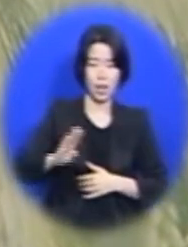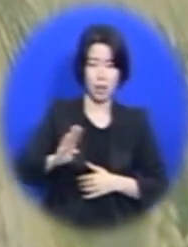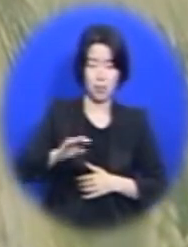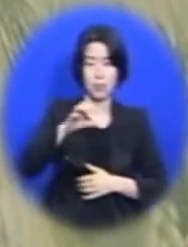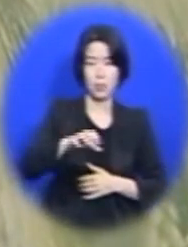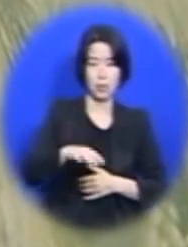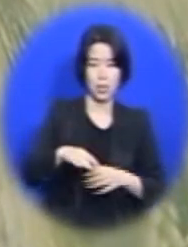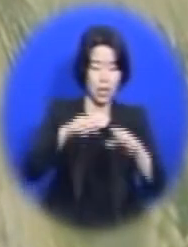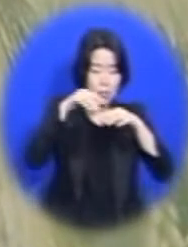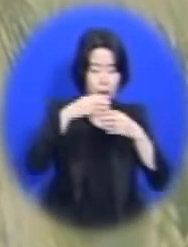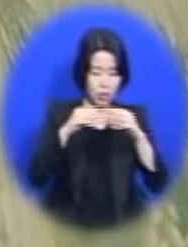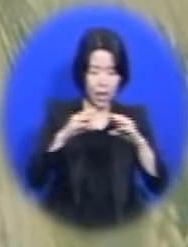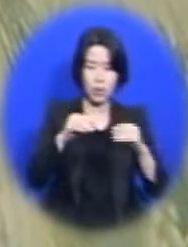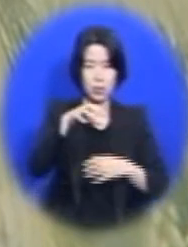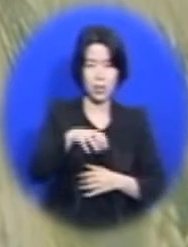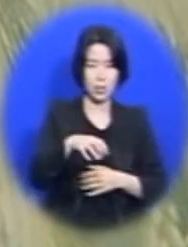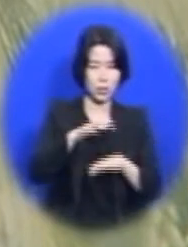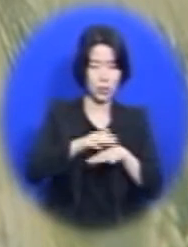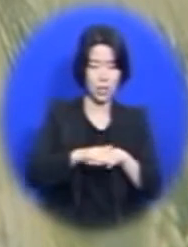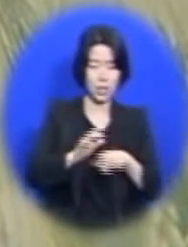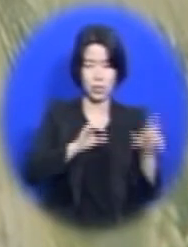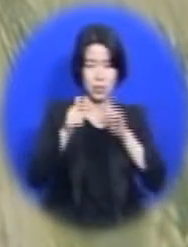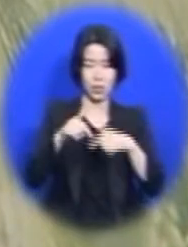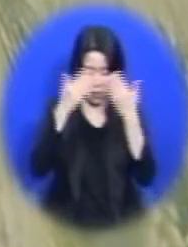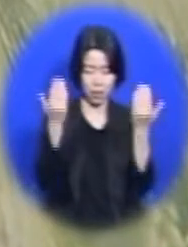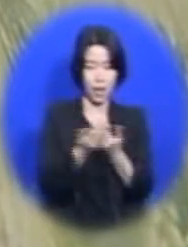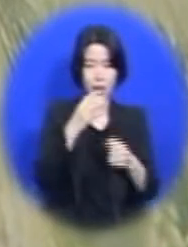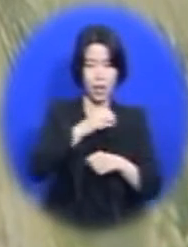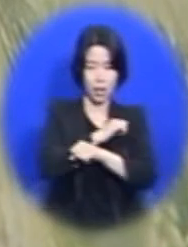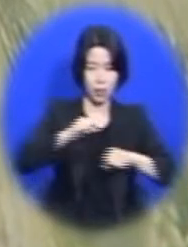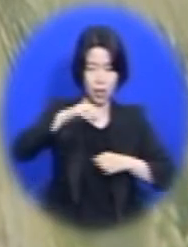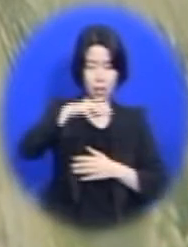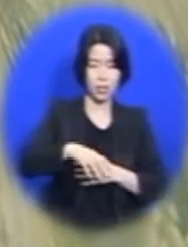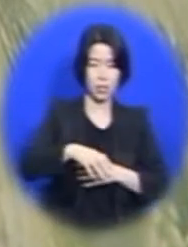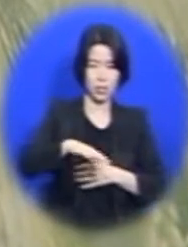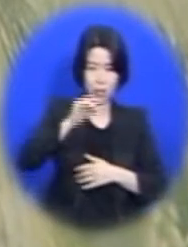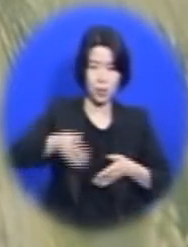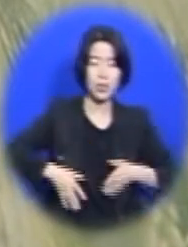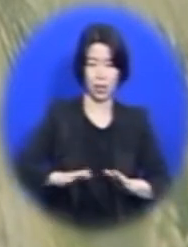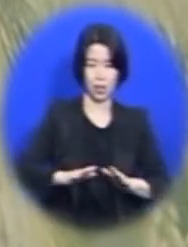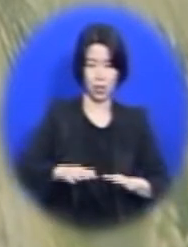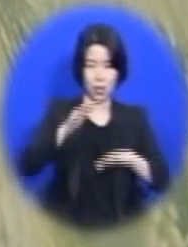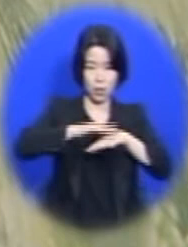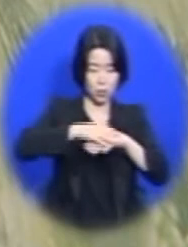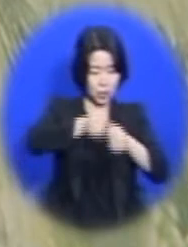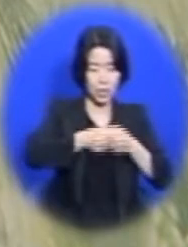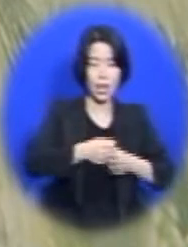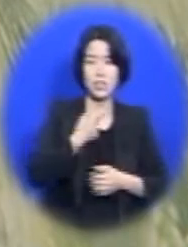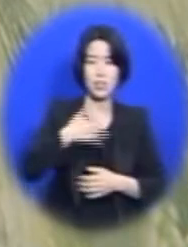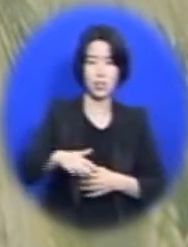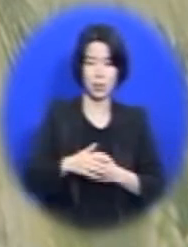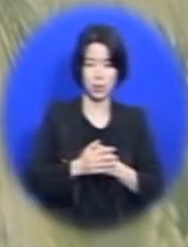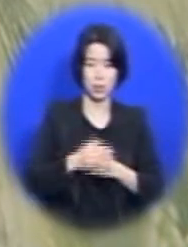경험을 해본 사람이 살아남아 있지 않아요. 다 광야에서 처음 태어난 사람들입니다. 농사를 지어본 적이 없어요.